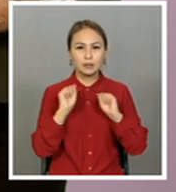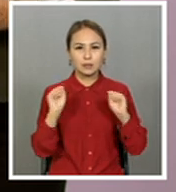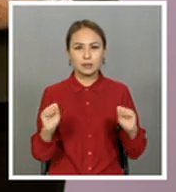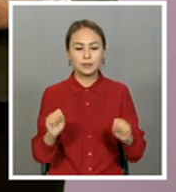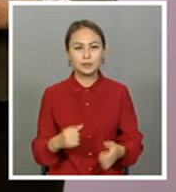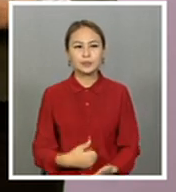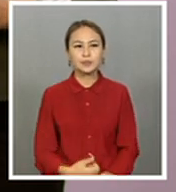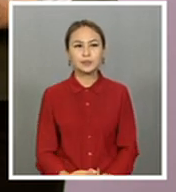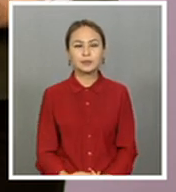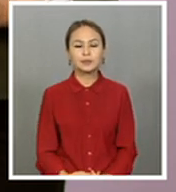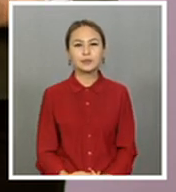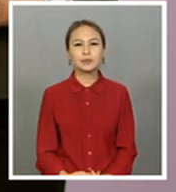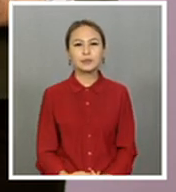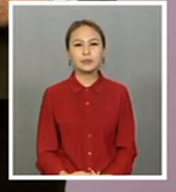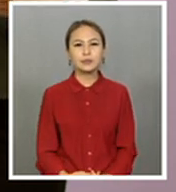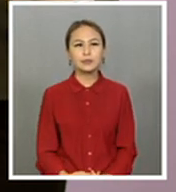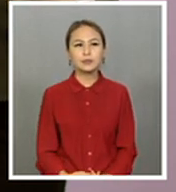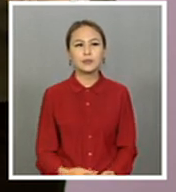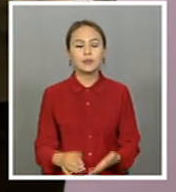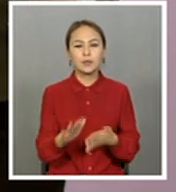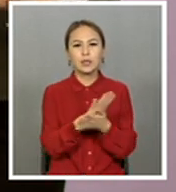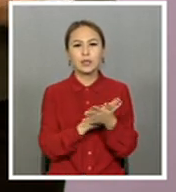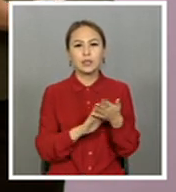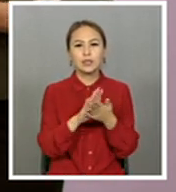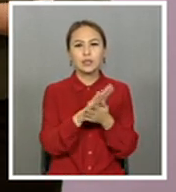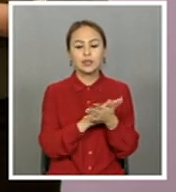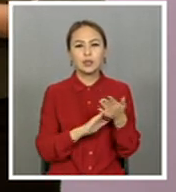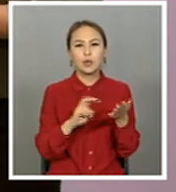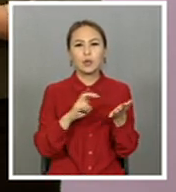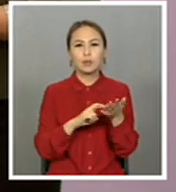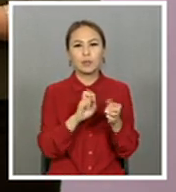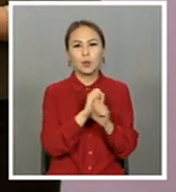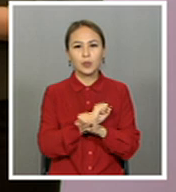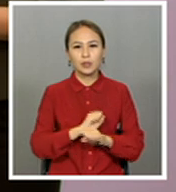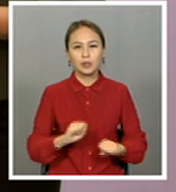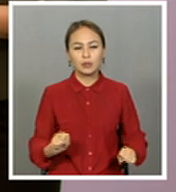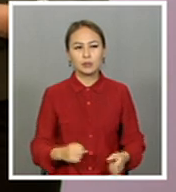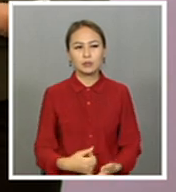батыл болу керек екен. Ештеңеден қорықпау керек екен.